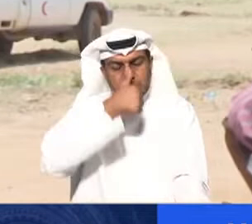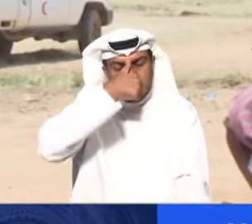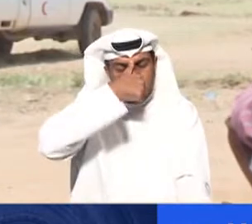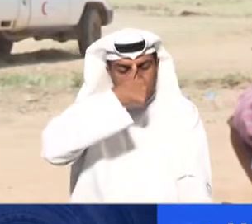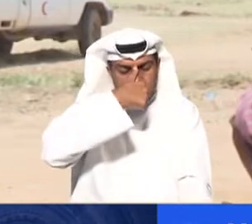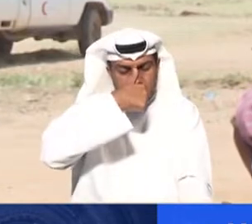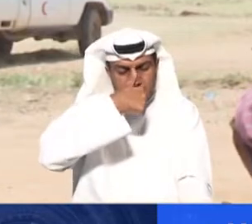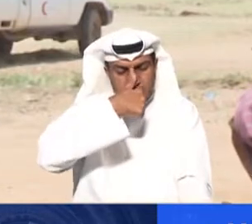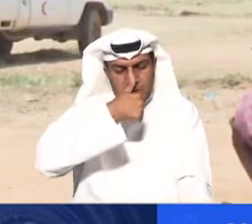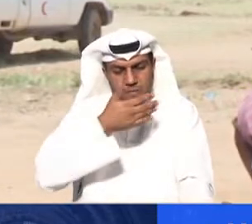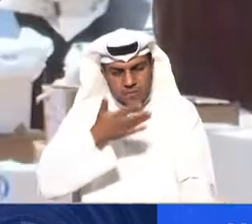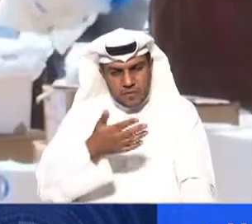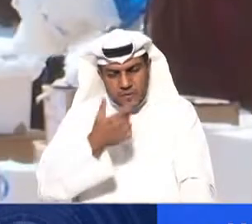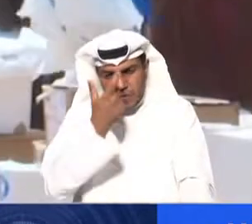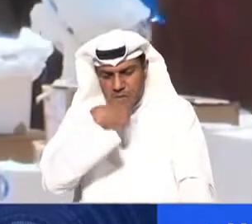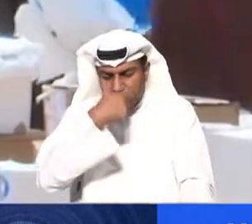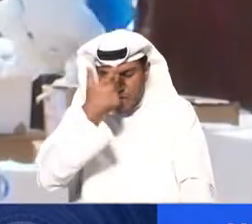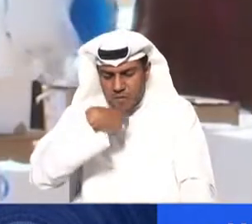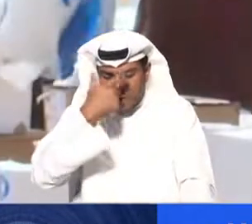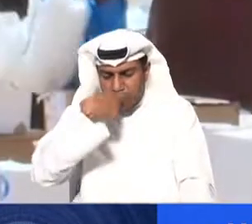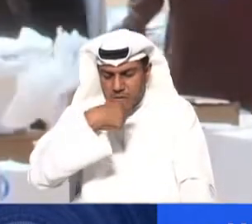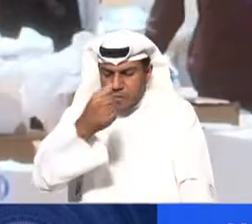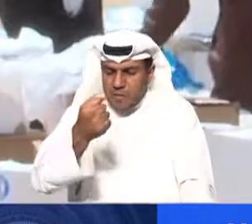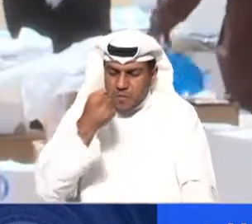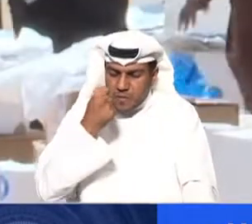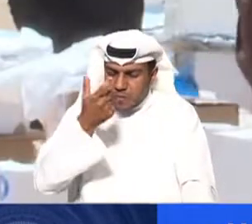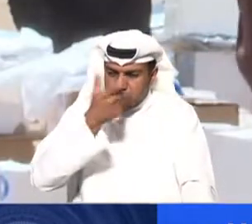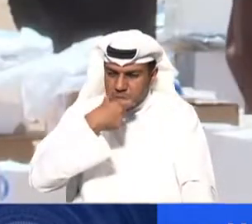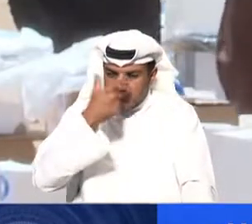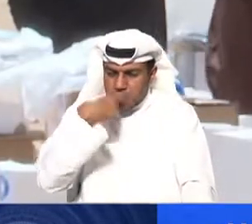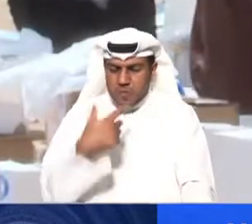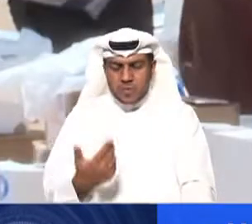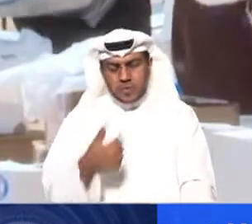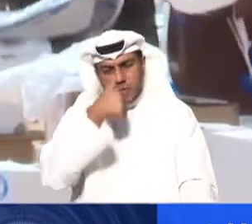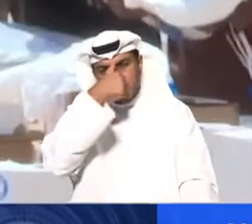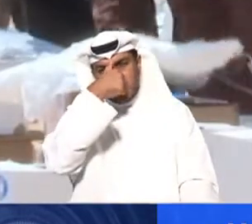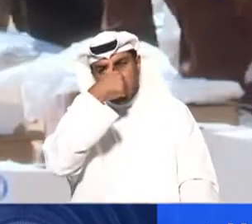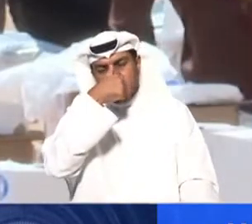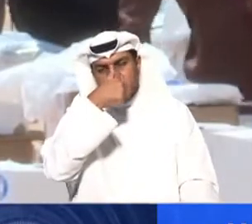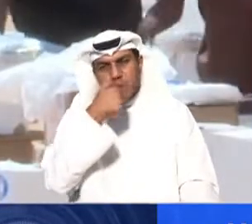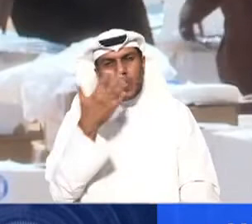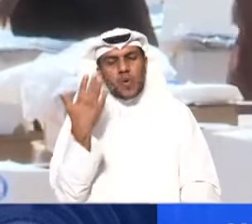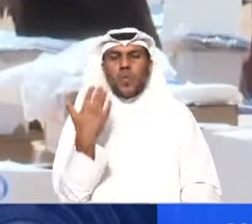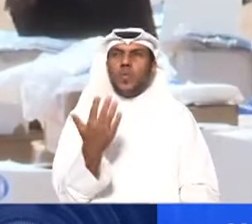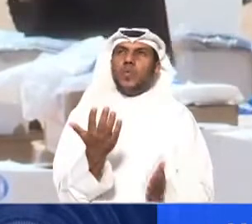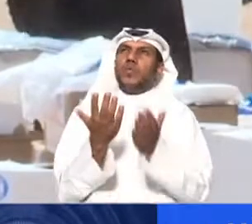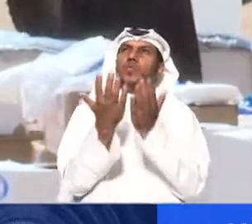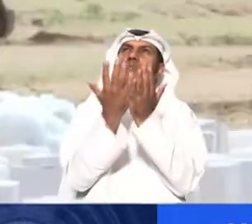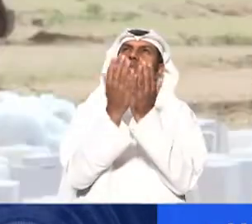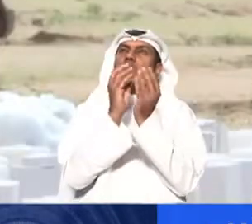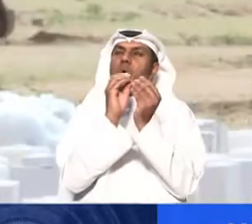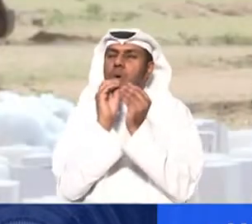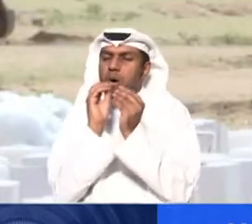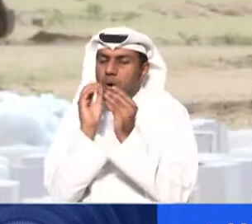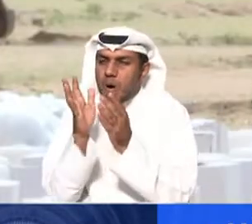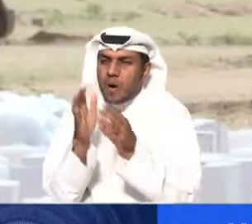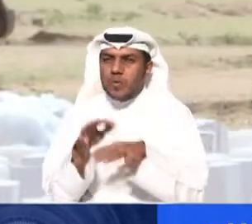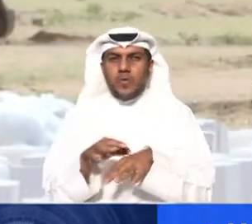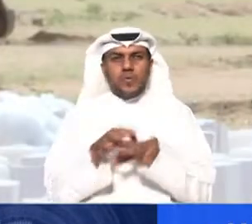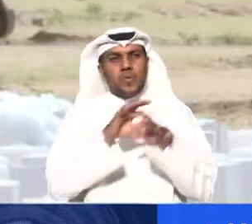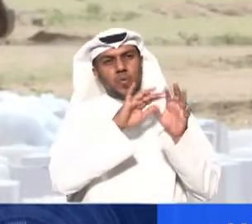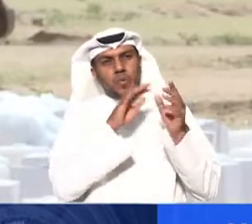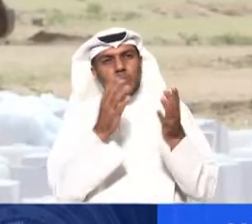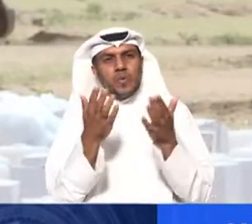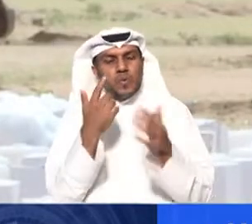وزرفت الدموع على رحيل الأمير الراحل طيب الله ثراه وانهالت الدعوات له داعين المولى أن يتغمده